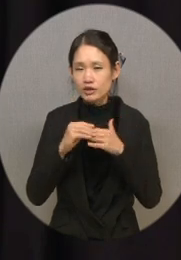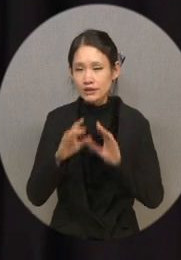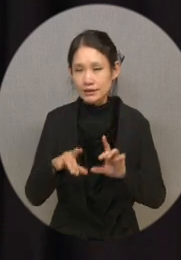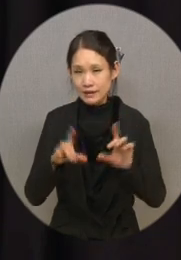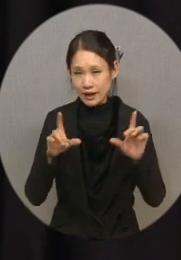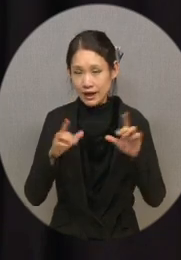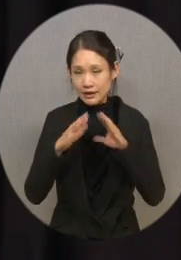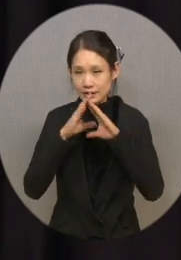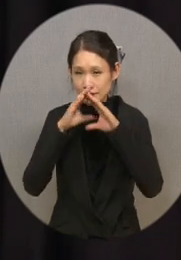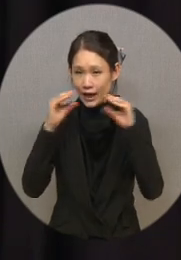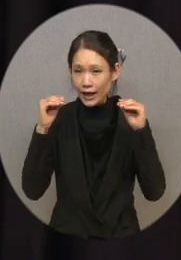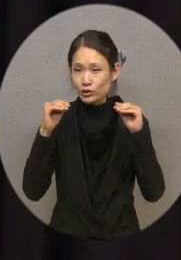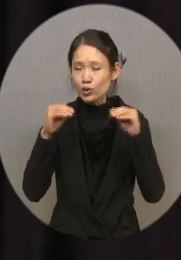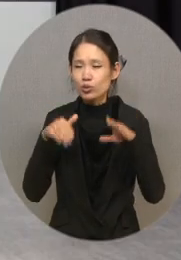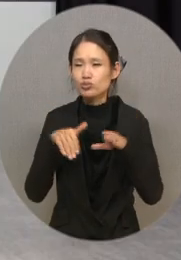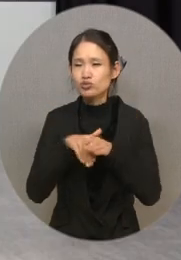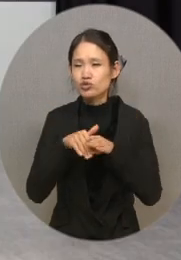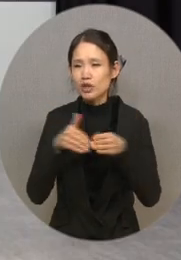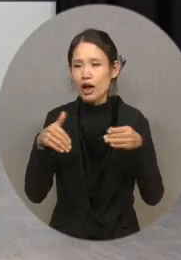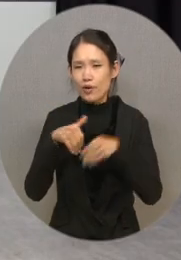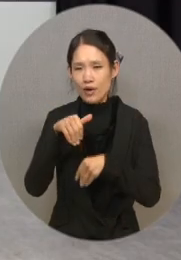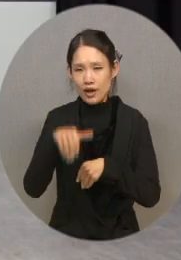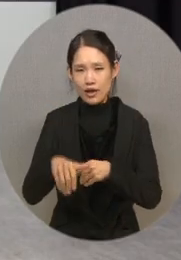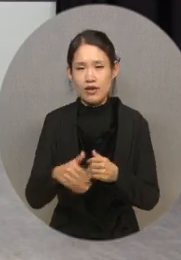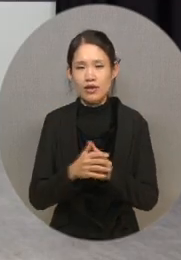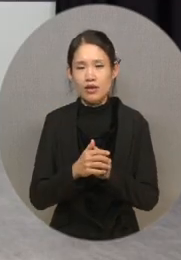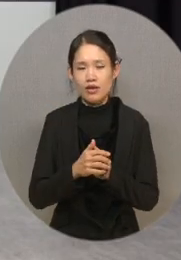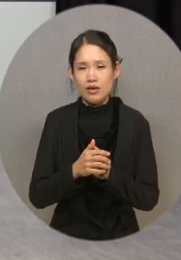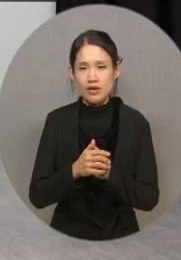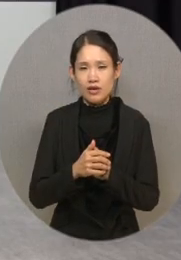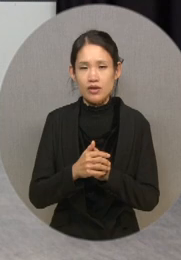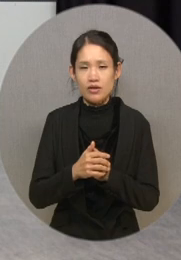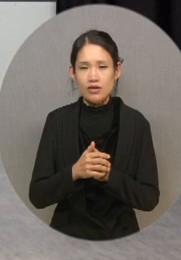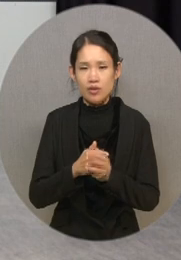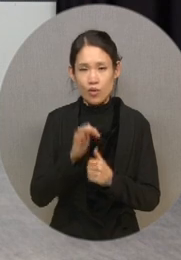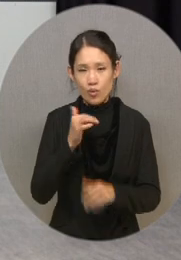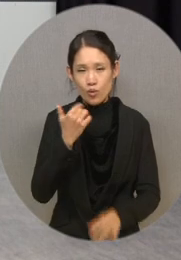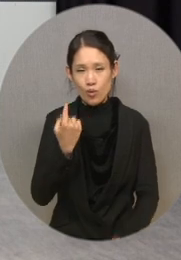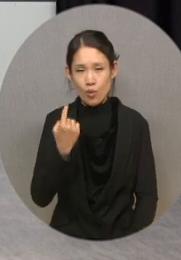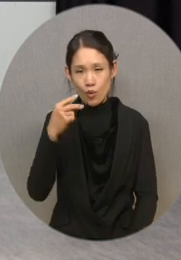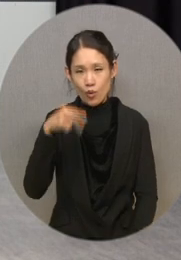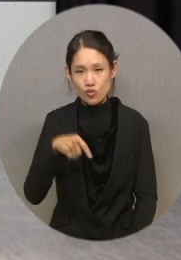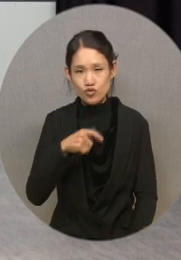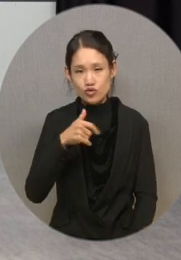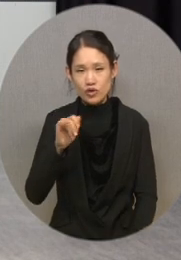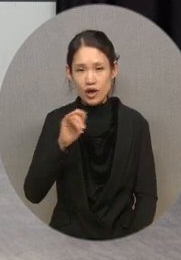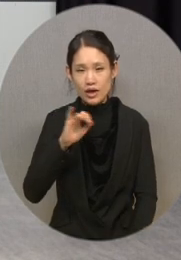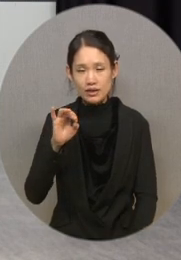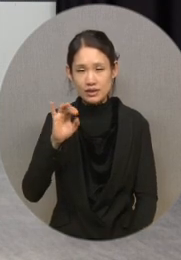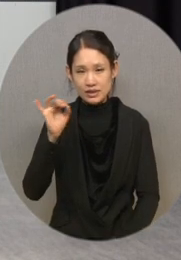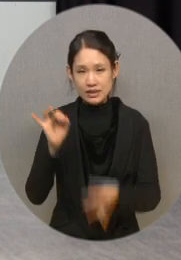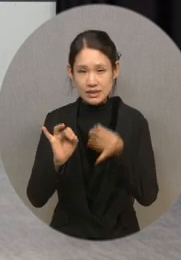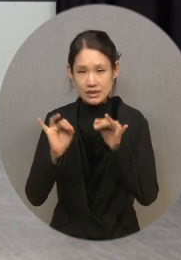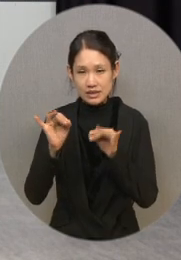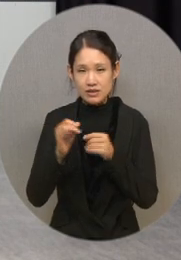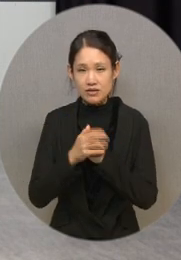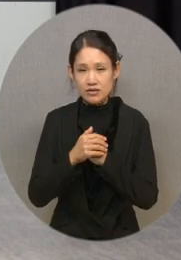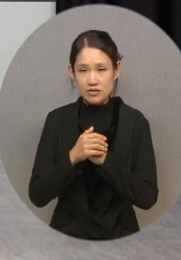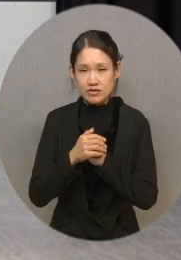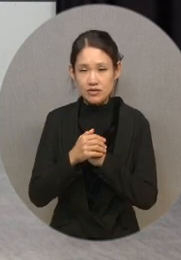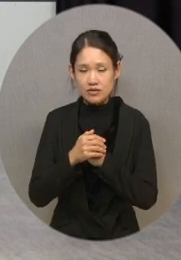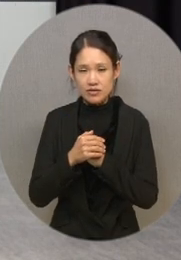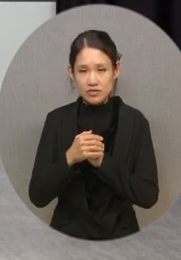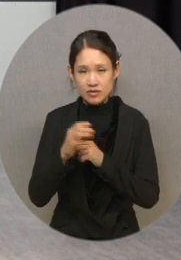그 세종문화회관에서 우리가 호두까기 인형 그 연극을 뭐 보게 한 적이